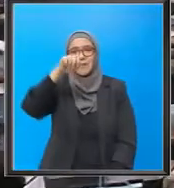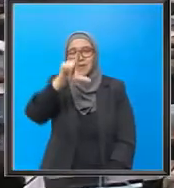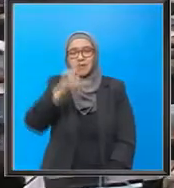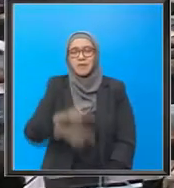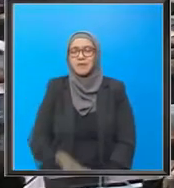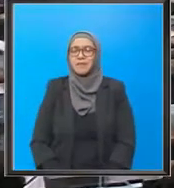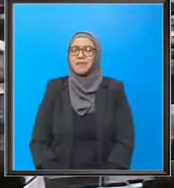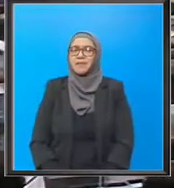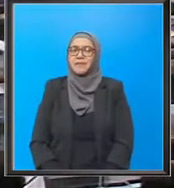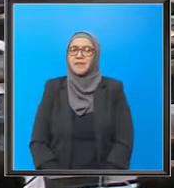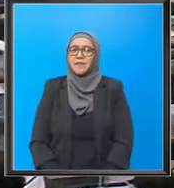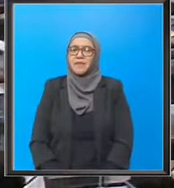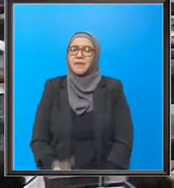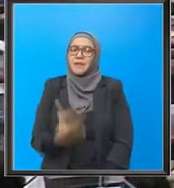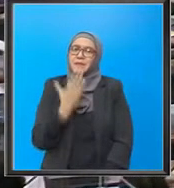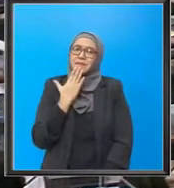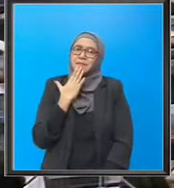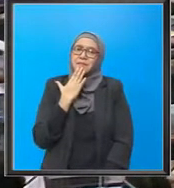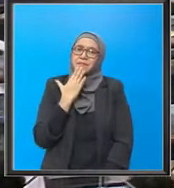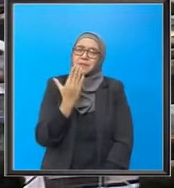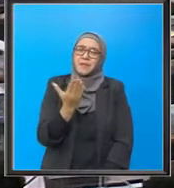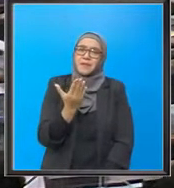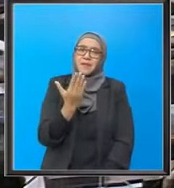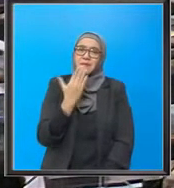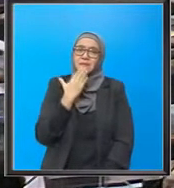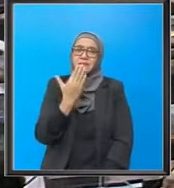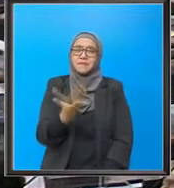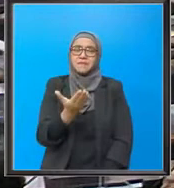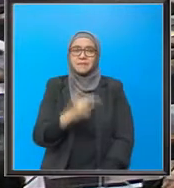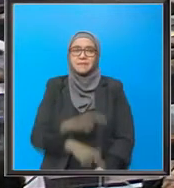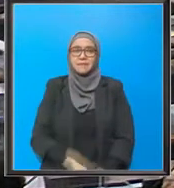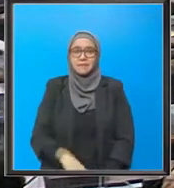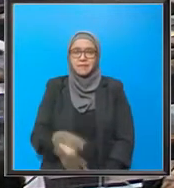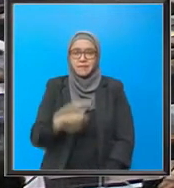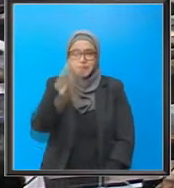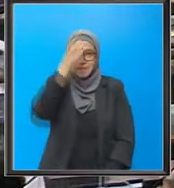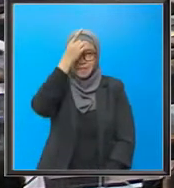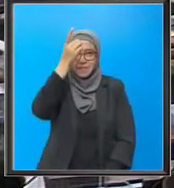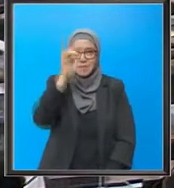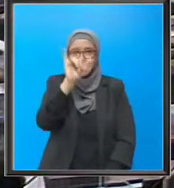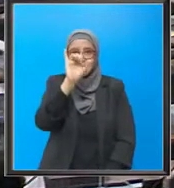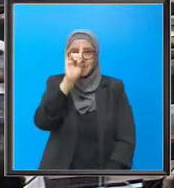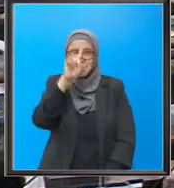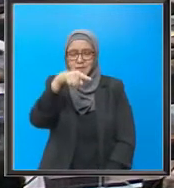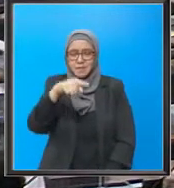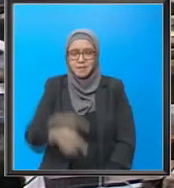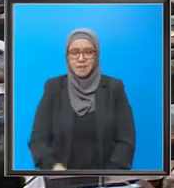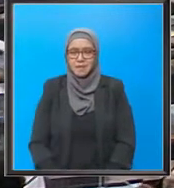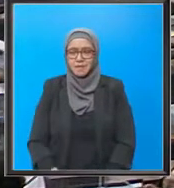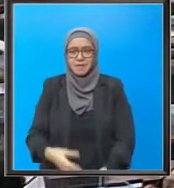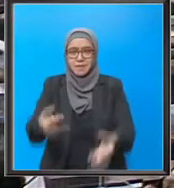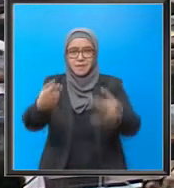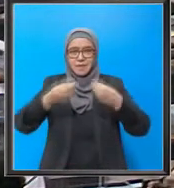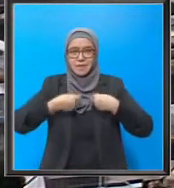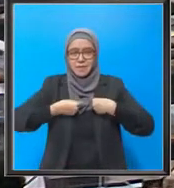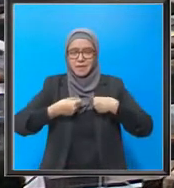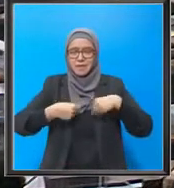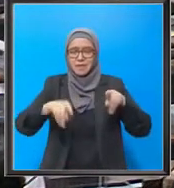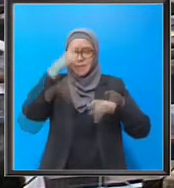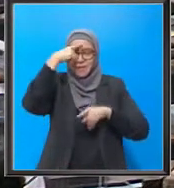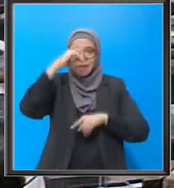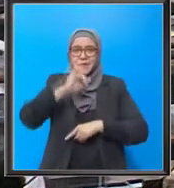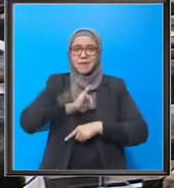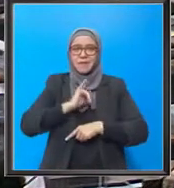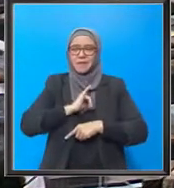Makasih tetep Sri yang dipertua kalau memberi ah kitchen saya untuk mengambil bahagian dalam